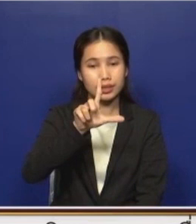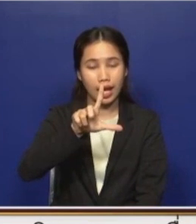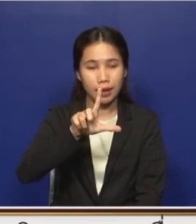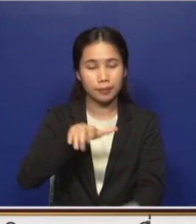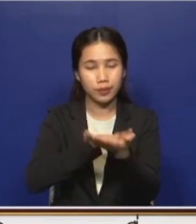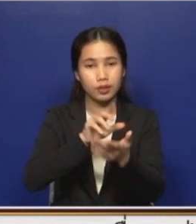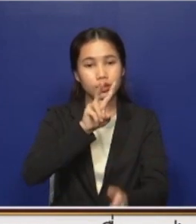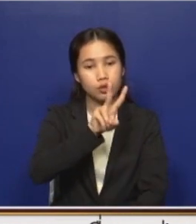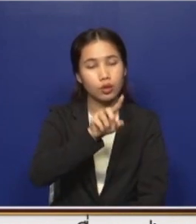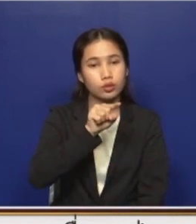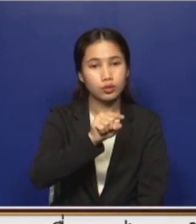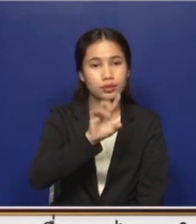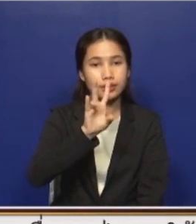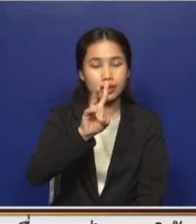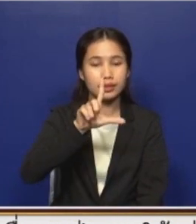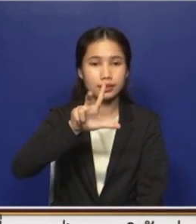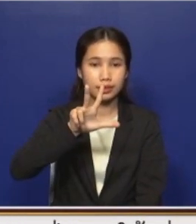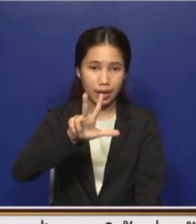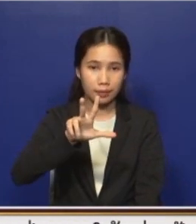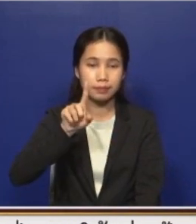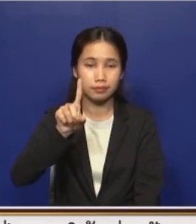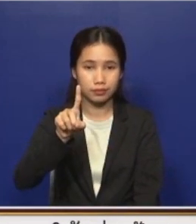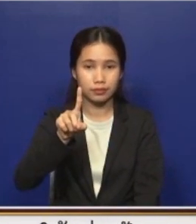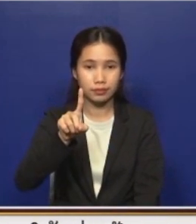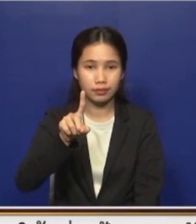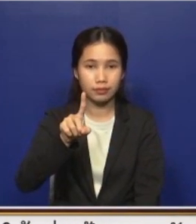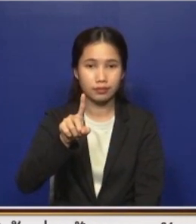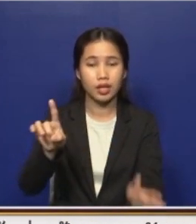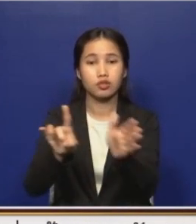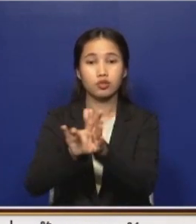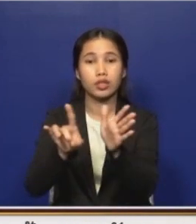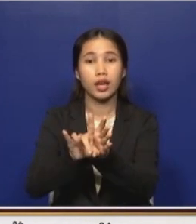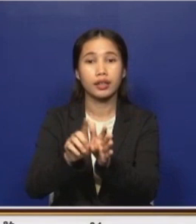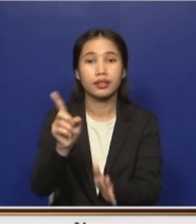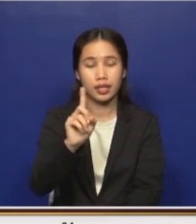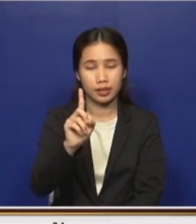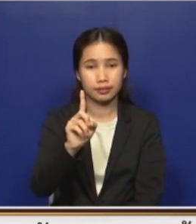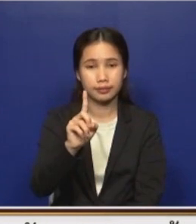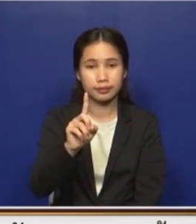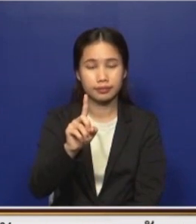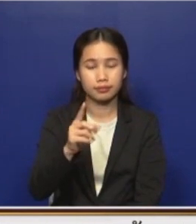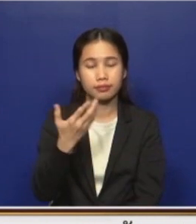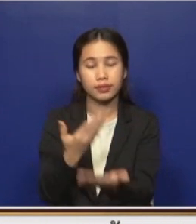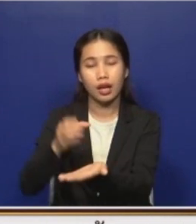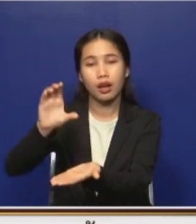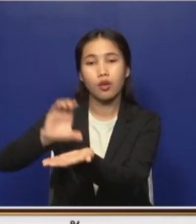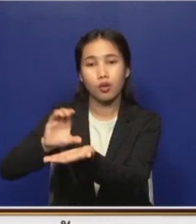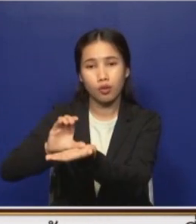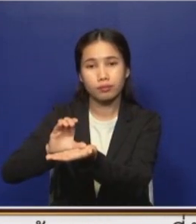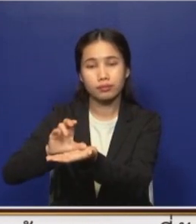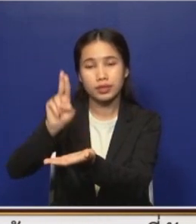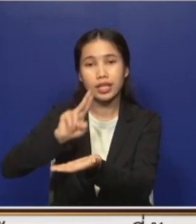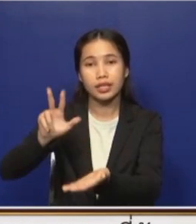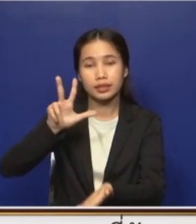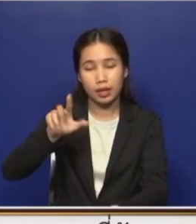2.394076 ฮะเพราะนั้นเราเก็บรายได้ไม่เข้าเป้านะฮะแล้วบวกด้วยงบขาดทุนเก่าอีก